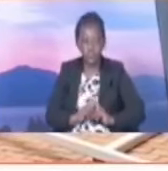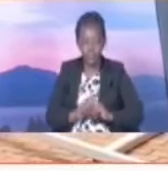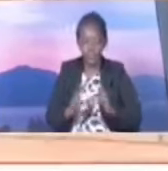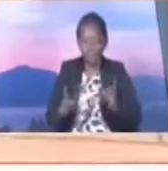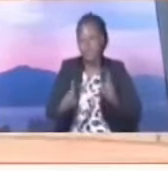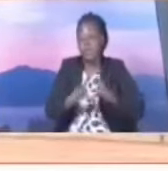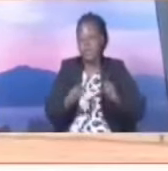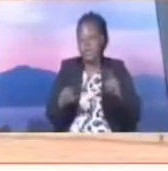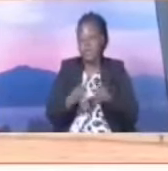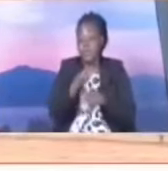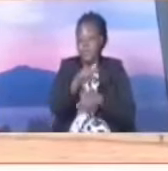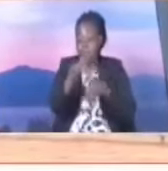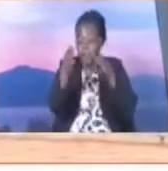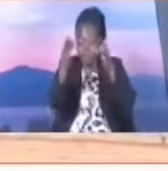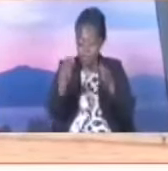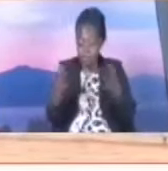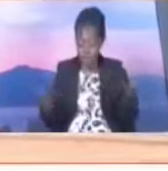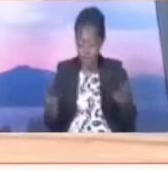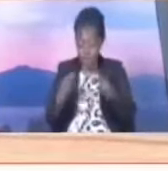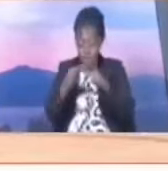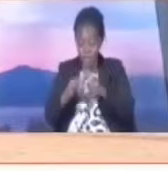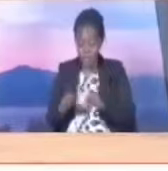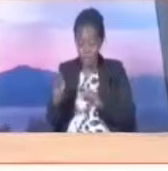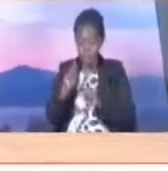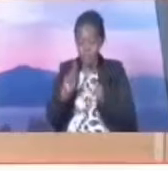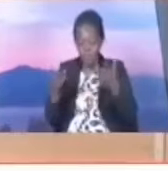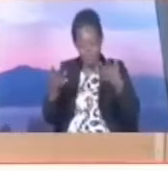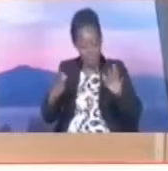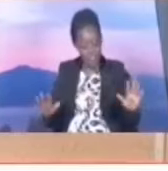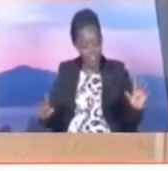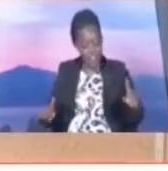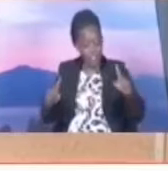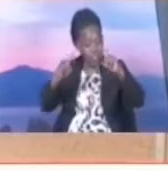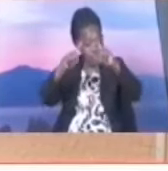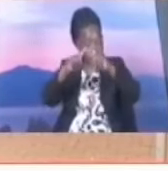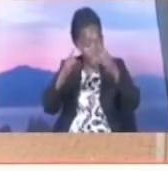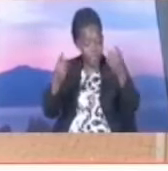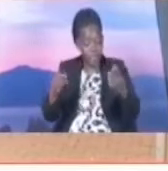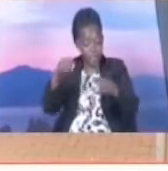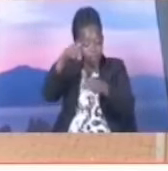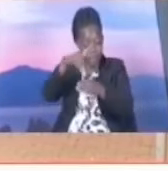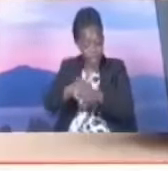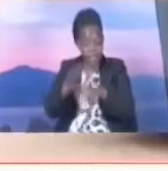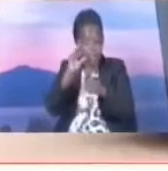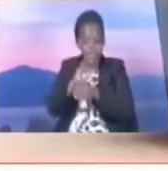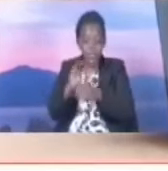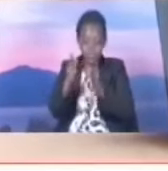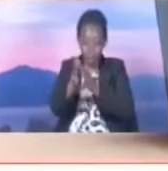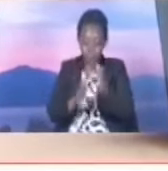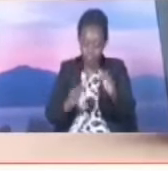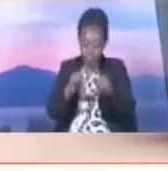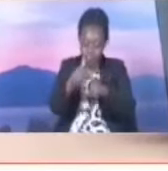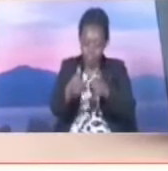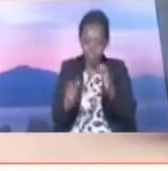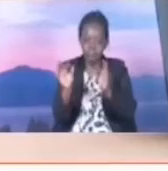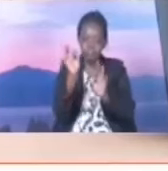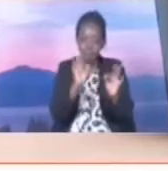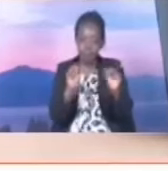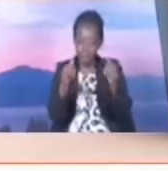era weema zonna omunaatuula abagenyi zimaze okuwanikibwayo, so nga ne munda muyooyooteddwa bulungi. Ddiini wa